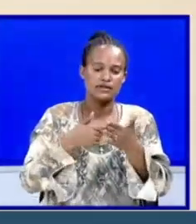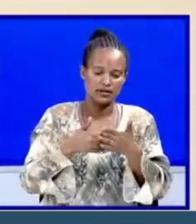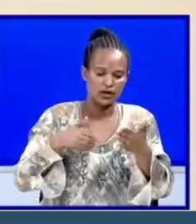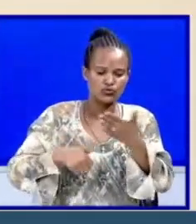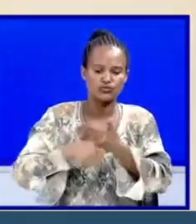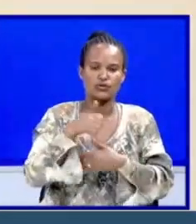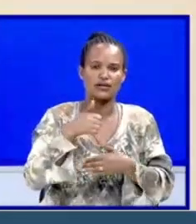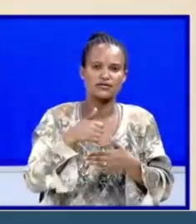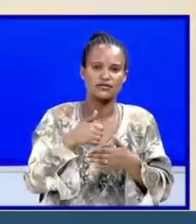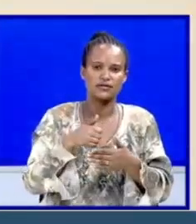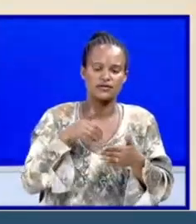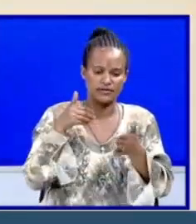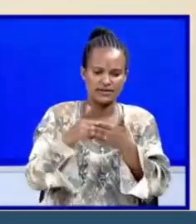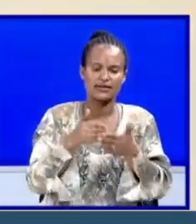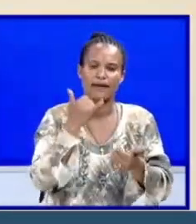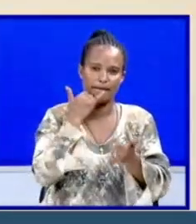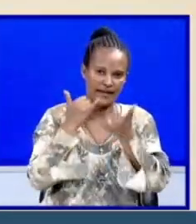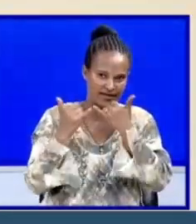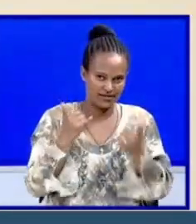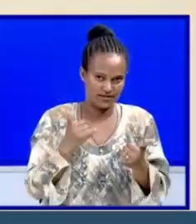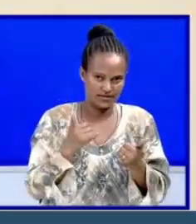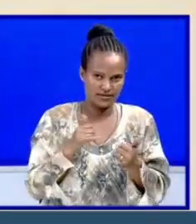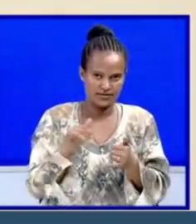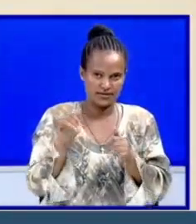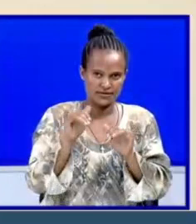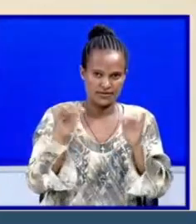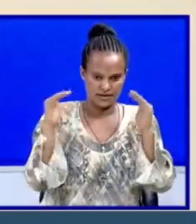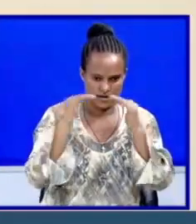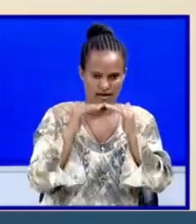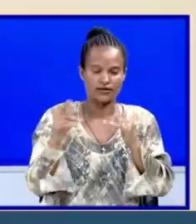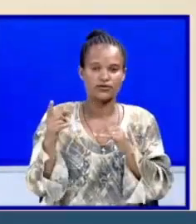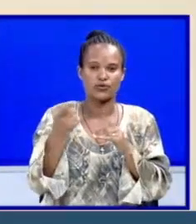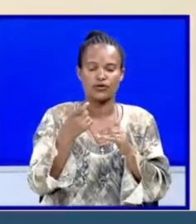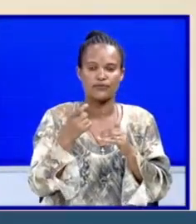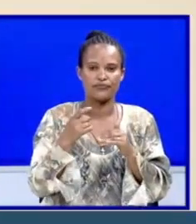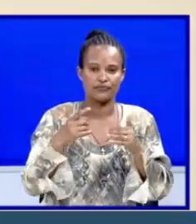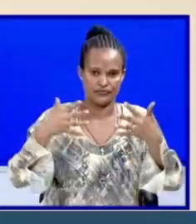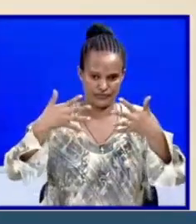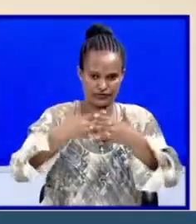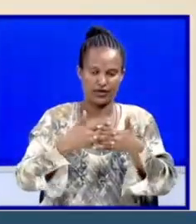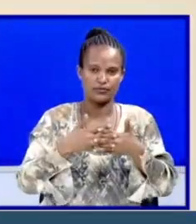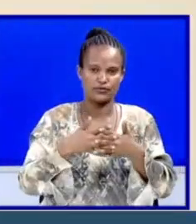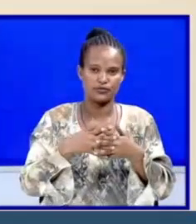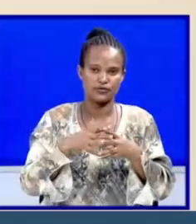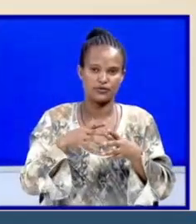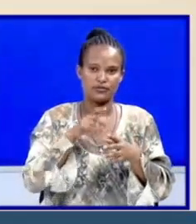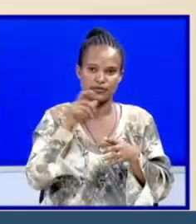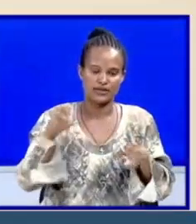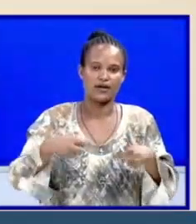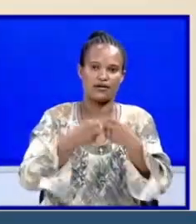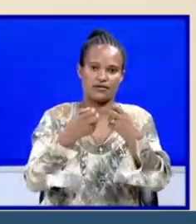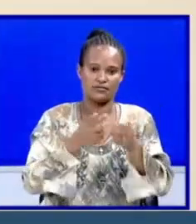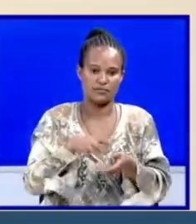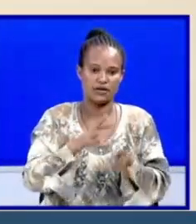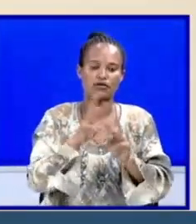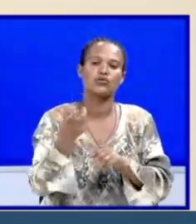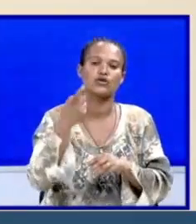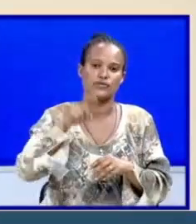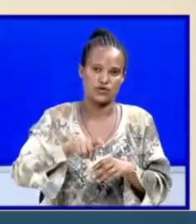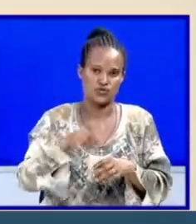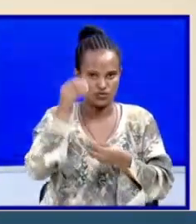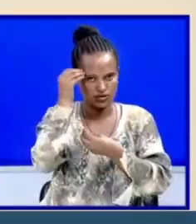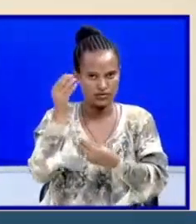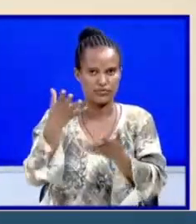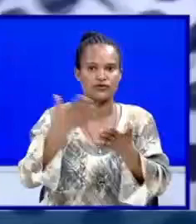ጉድኣትን ብዛዕባ ዝበፅሐና በደልን ሓደ ዓይነት እንኳ እንተኾነ ተዋዲዱ ብዘይፀባእ መንገዲ ክኾን ከም ዘለዎ እውን